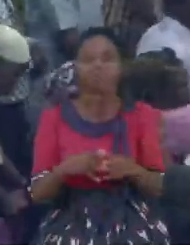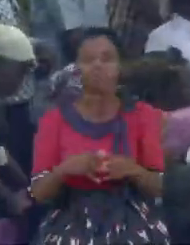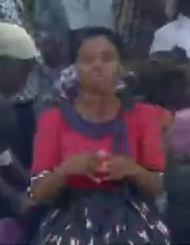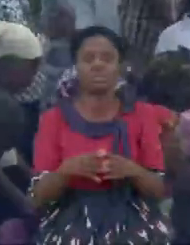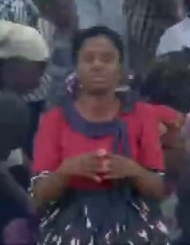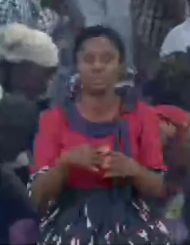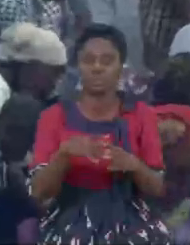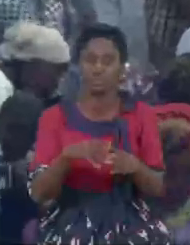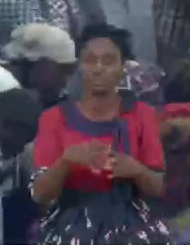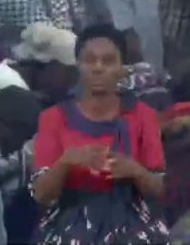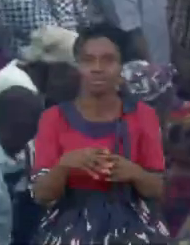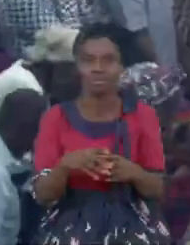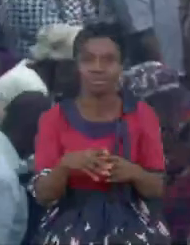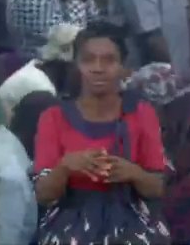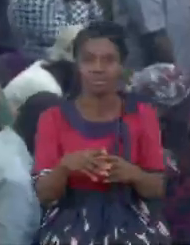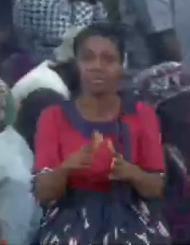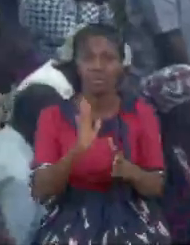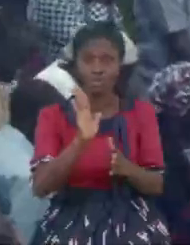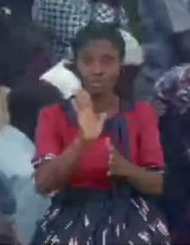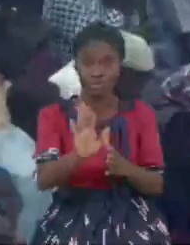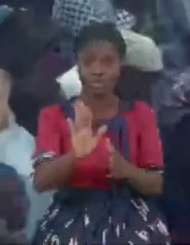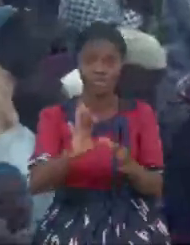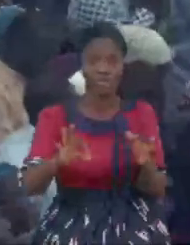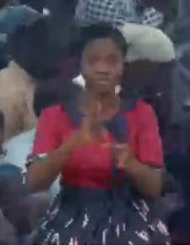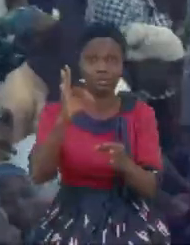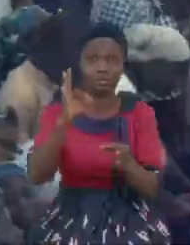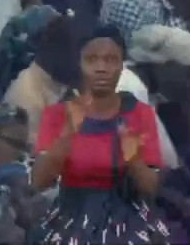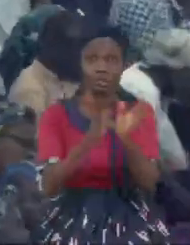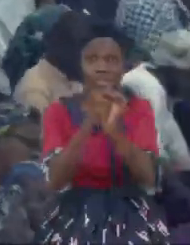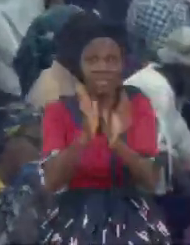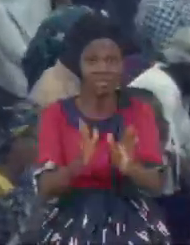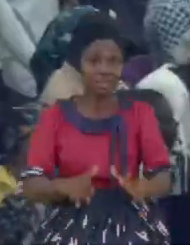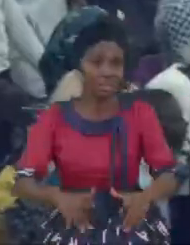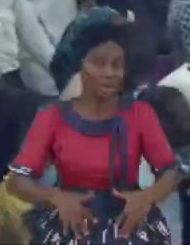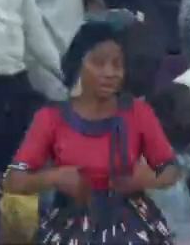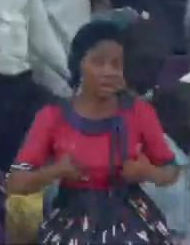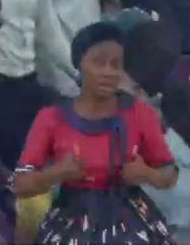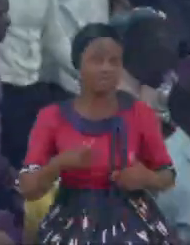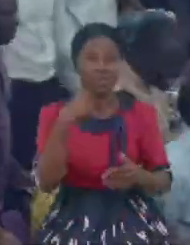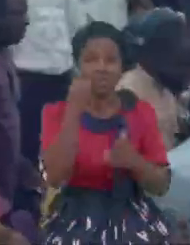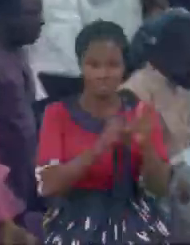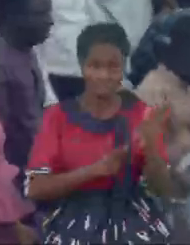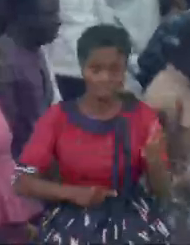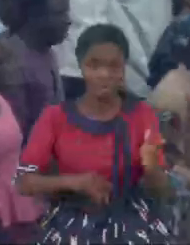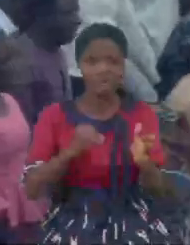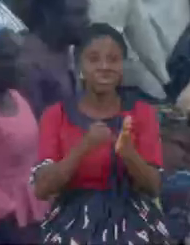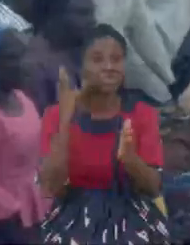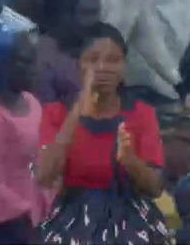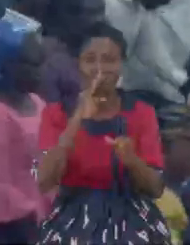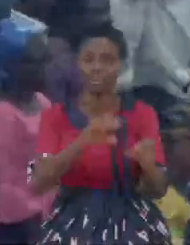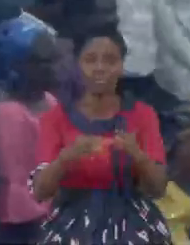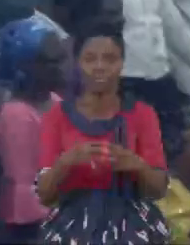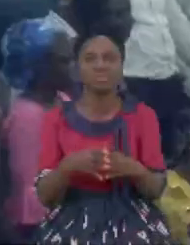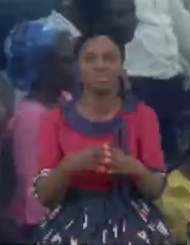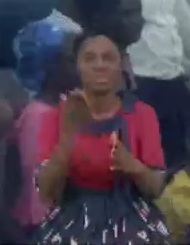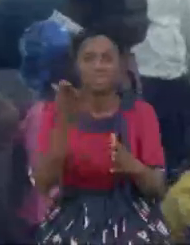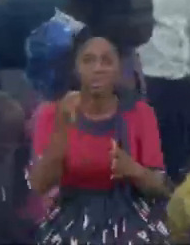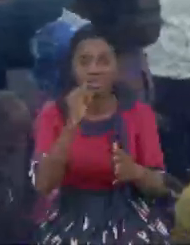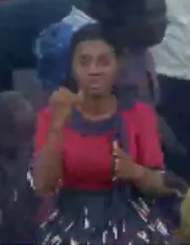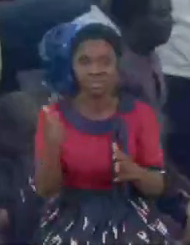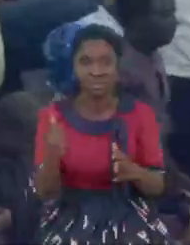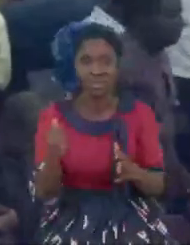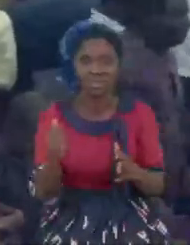Parle de tout ce dont tu as besoin. Parle au Seigneur, ce sera fait. Ta vie spirituelle, parle au Seigneur, ce sera fait. Il